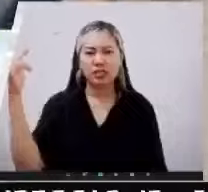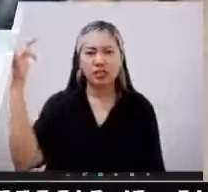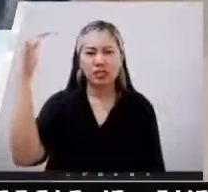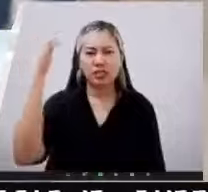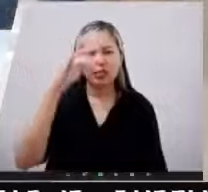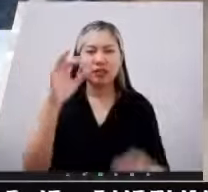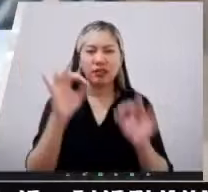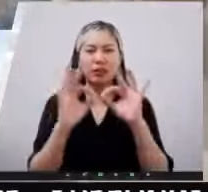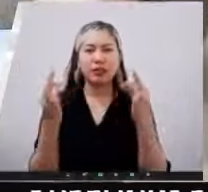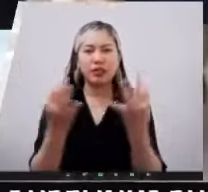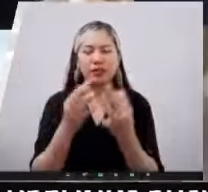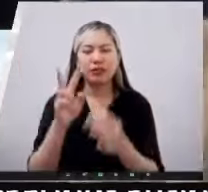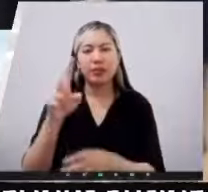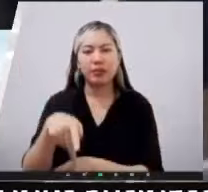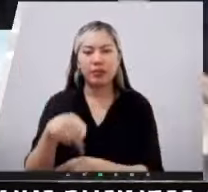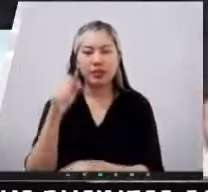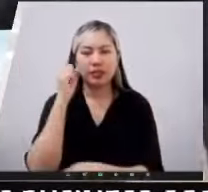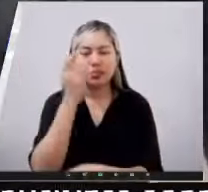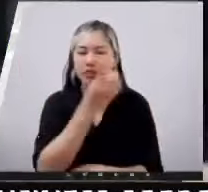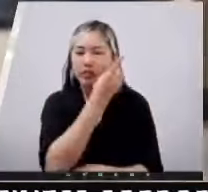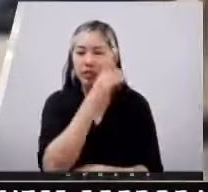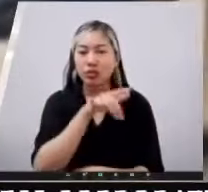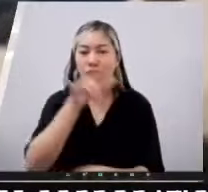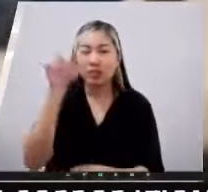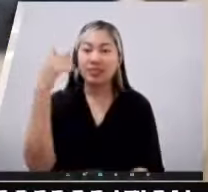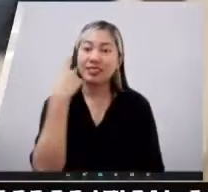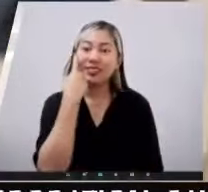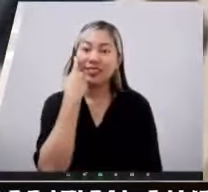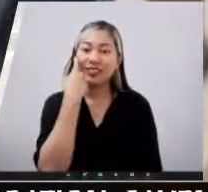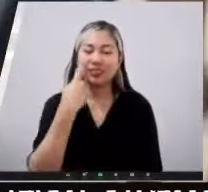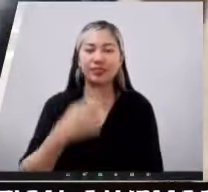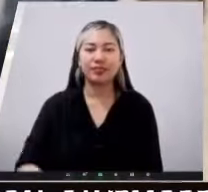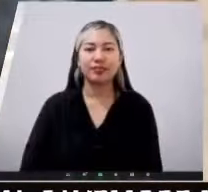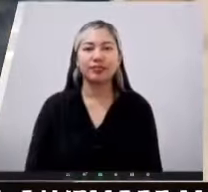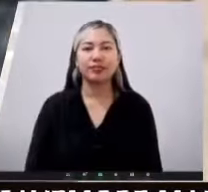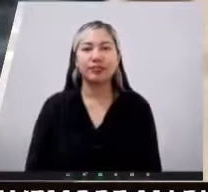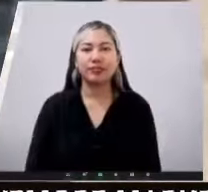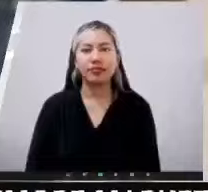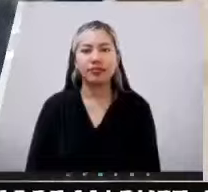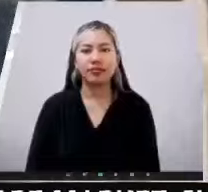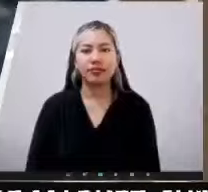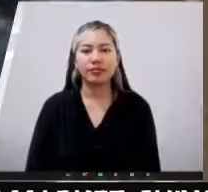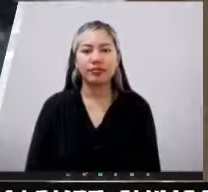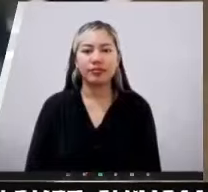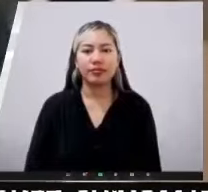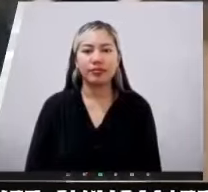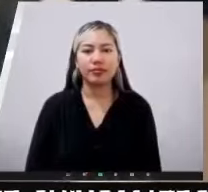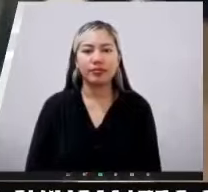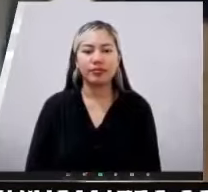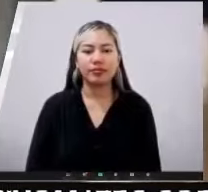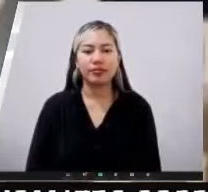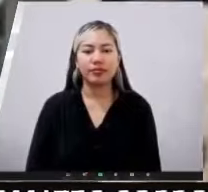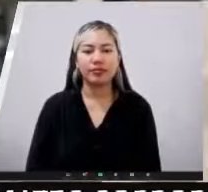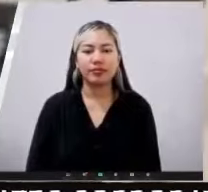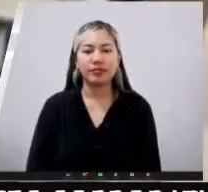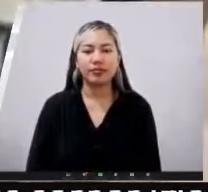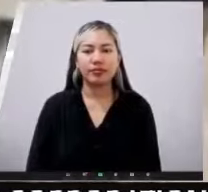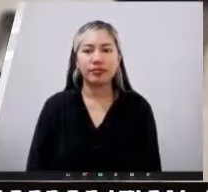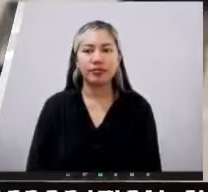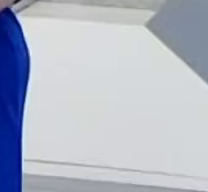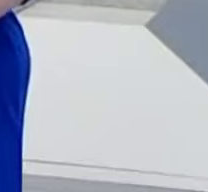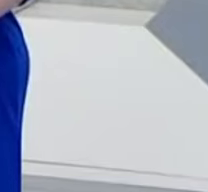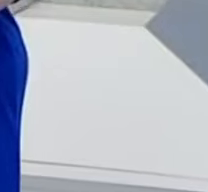sar papuntang abroad kabaan Sandra aginaldo nagbabalita para sa GMA integrated